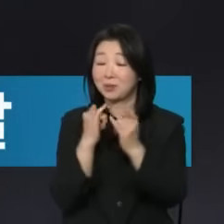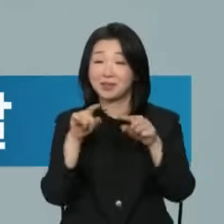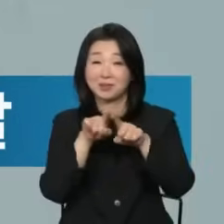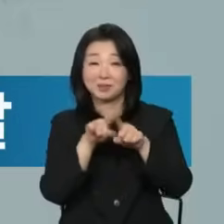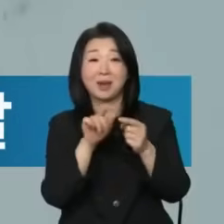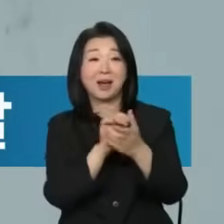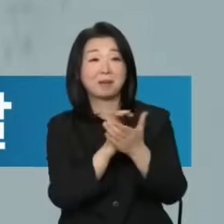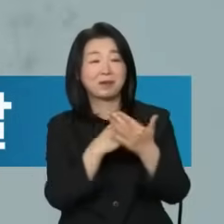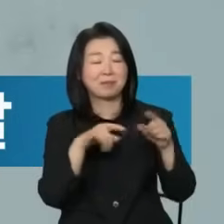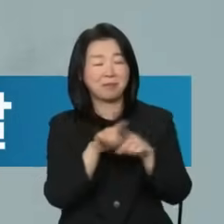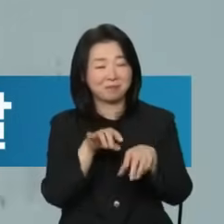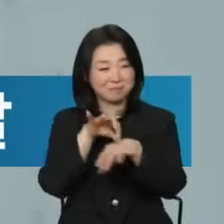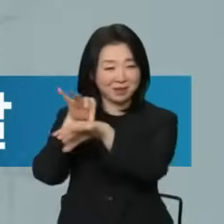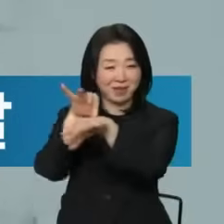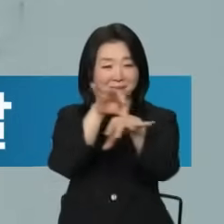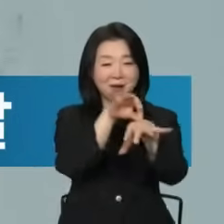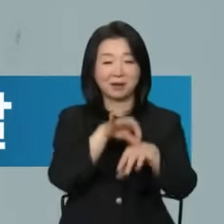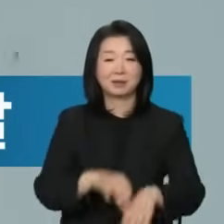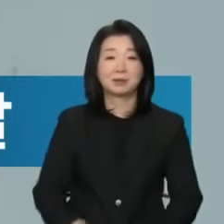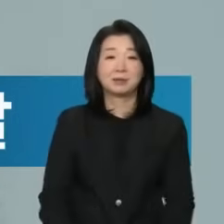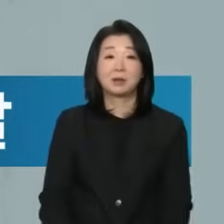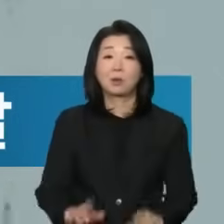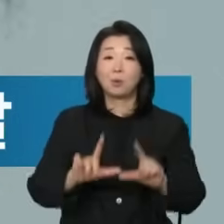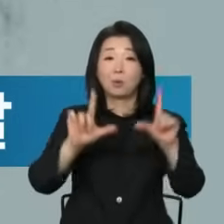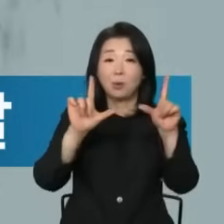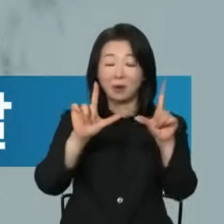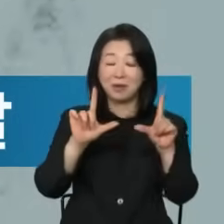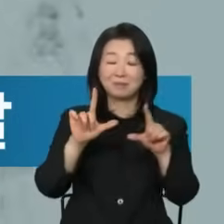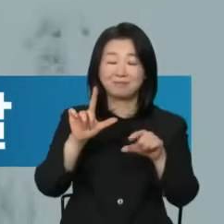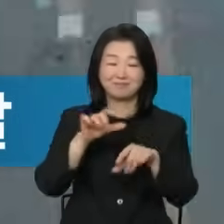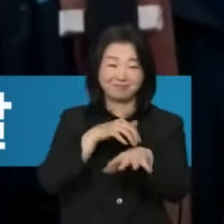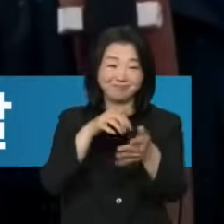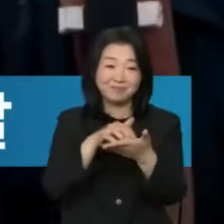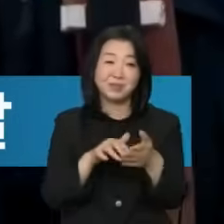함께 칠면조 배달에 나섭니다. 올해 40여 마리의